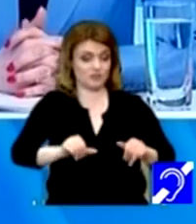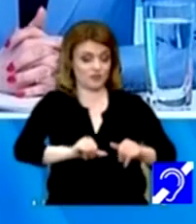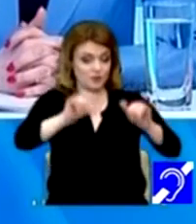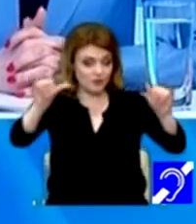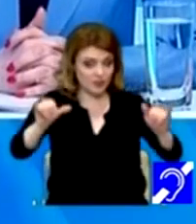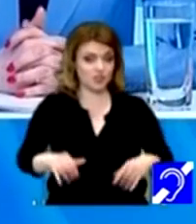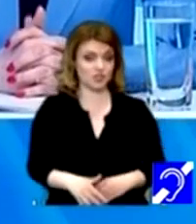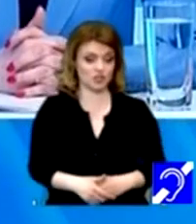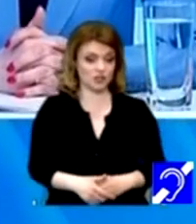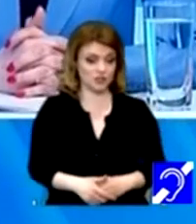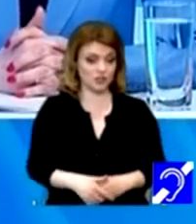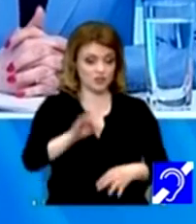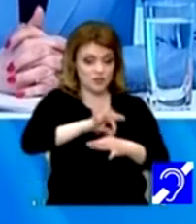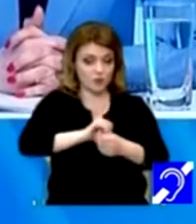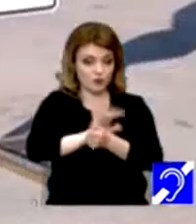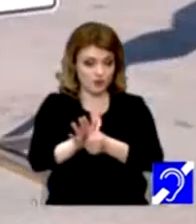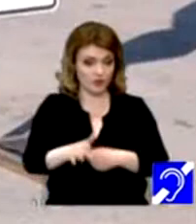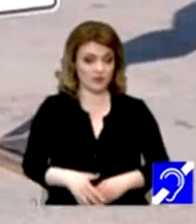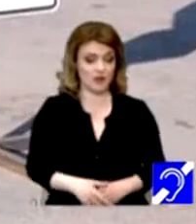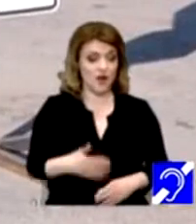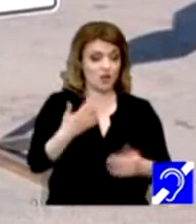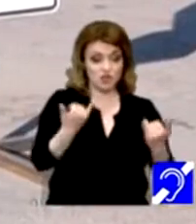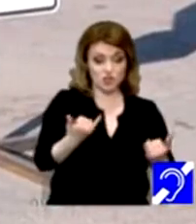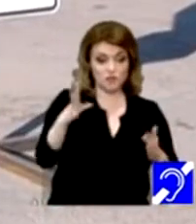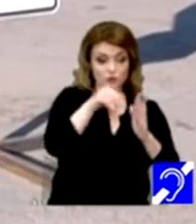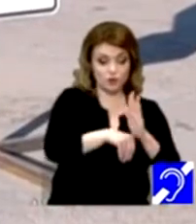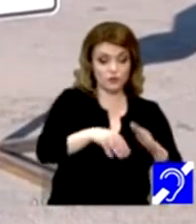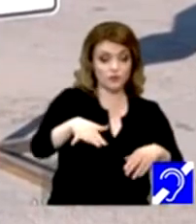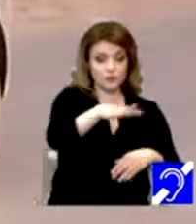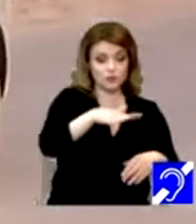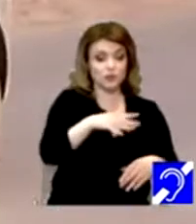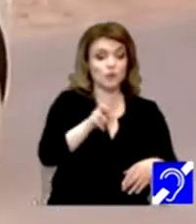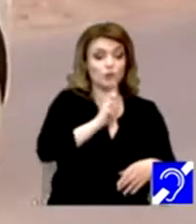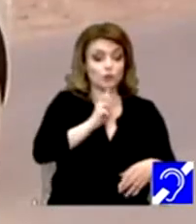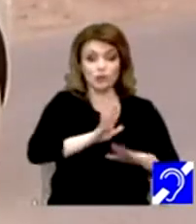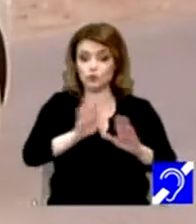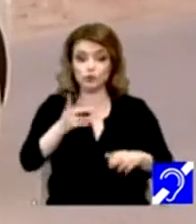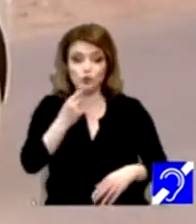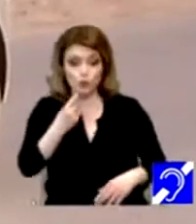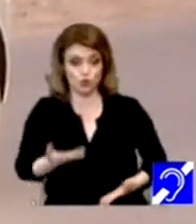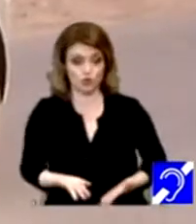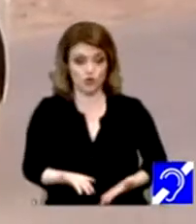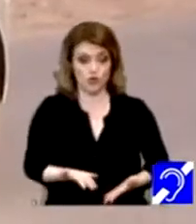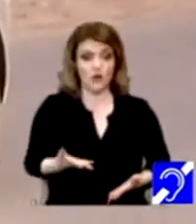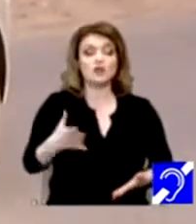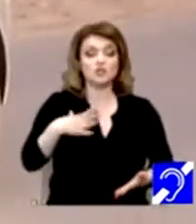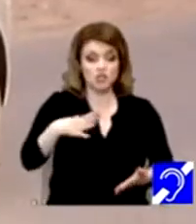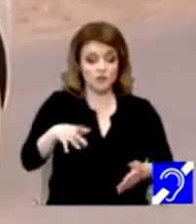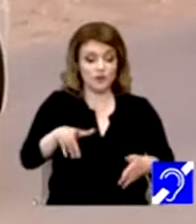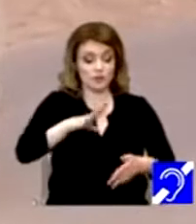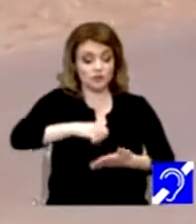codului portocaliu și nu cod roșu. Ne duce spre ideea că nu sunt luate în favoarea gestionării